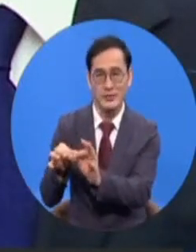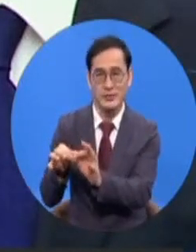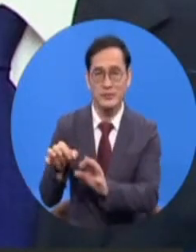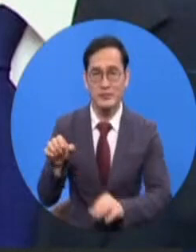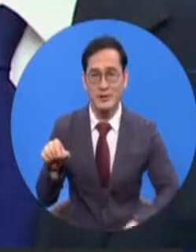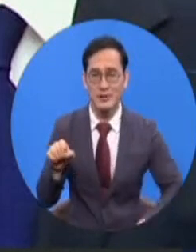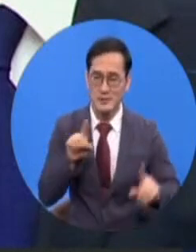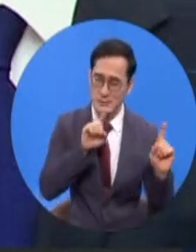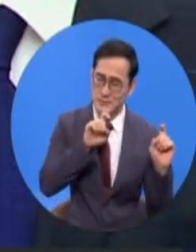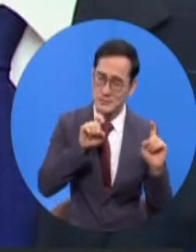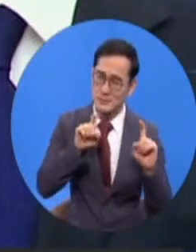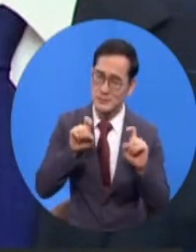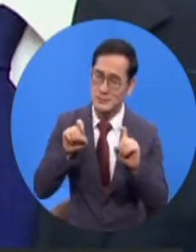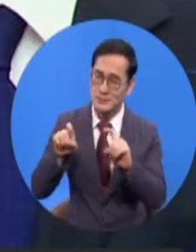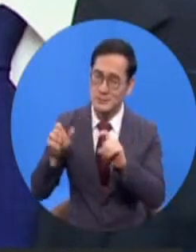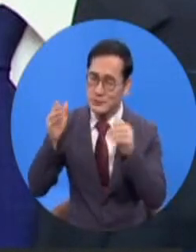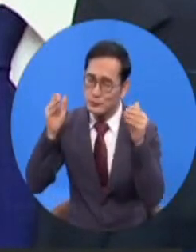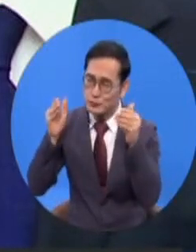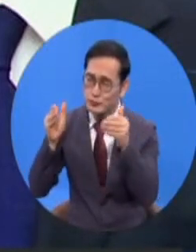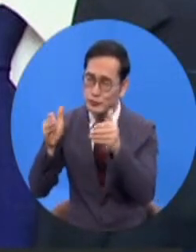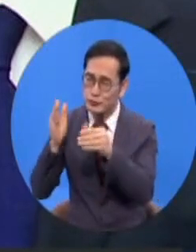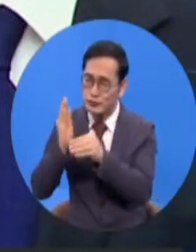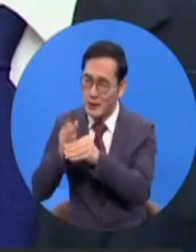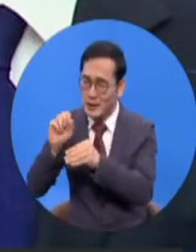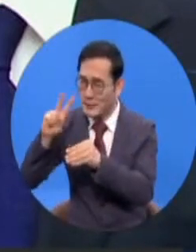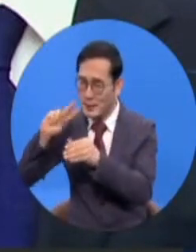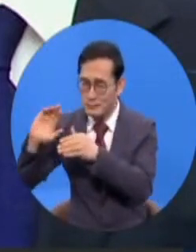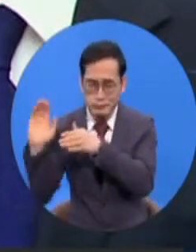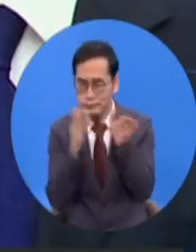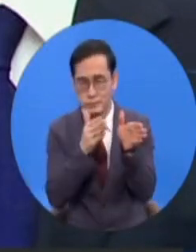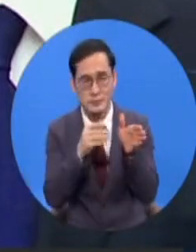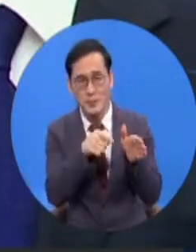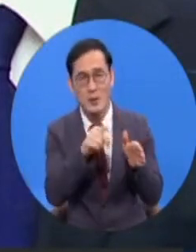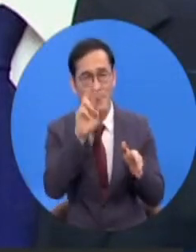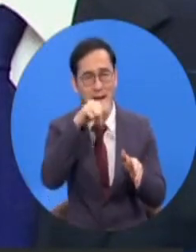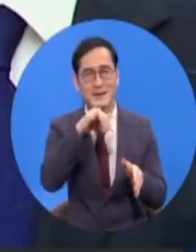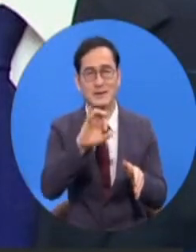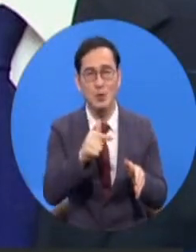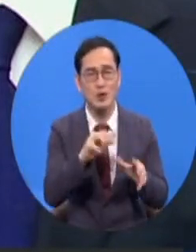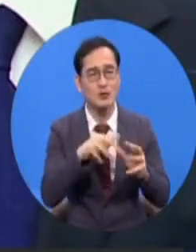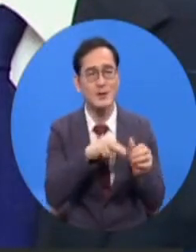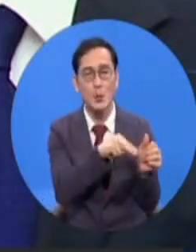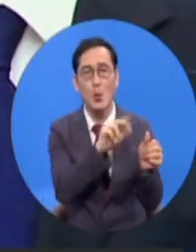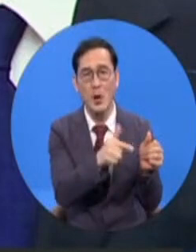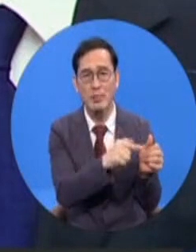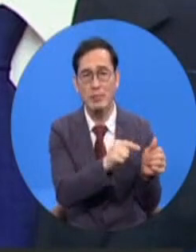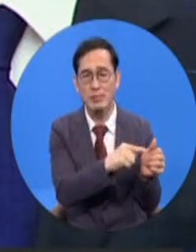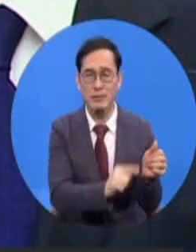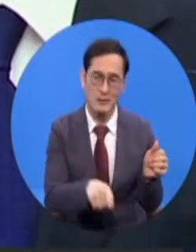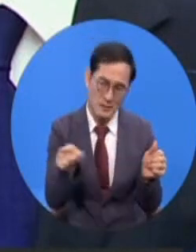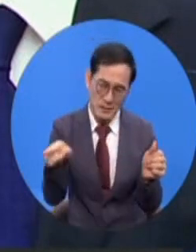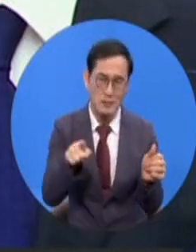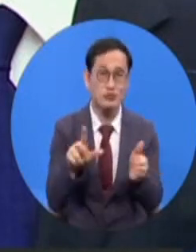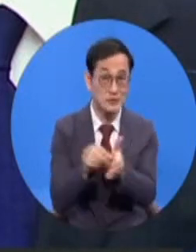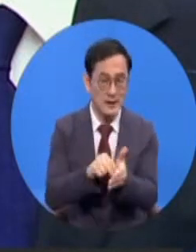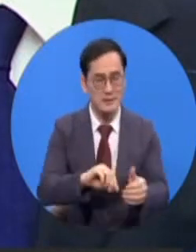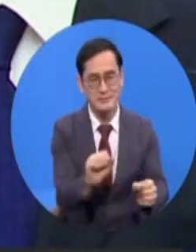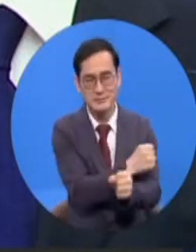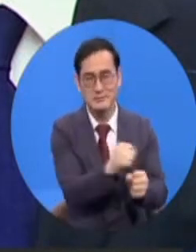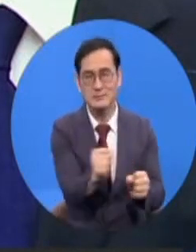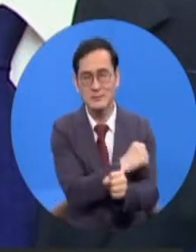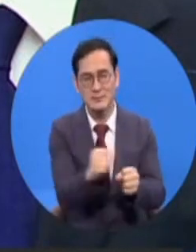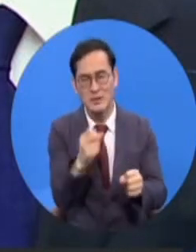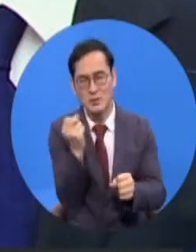불똥이 옮겨 붙으면서 의혹과 논란이 더욱 더 커지고 있습니다 오늘 오전 국회 법제사법위원회의 전체 페이도